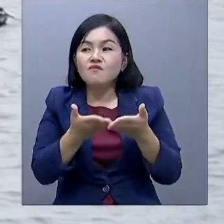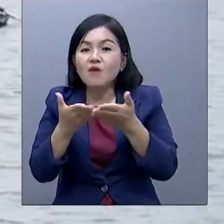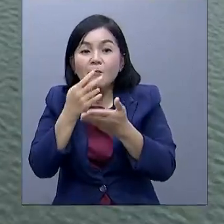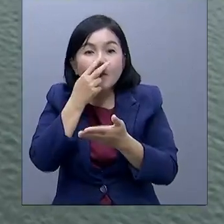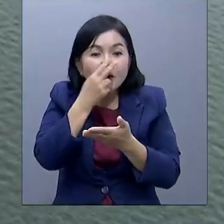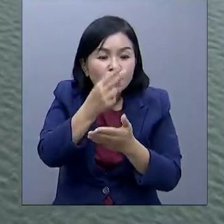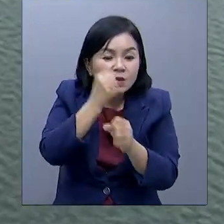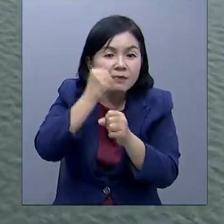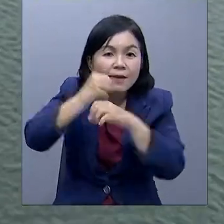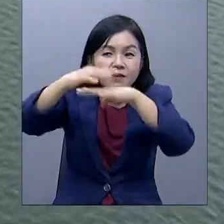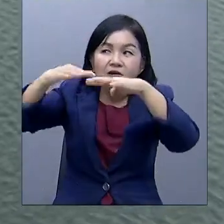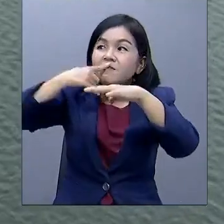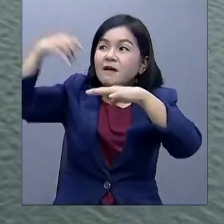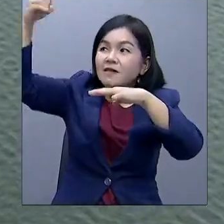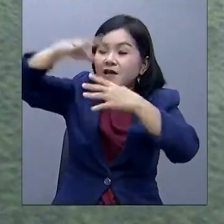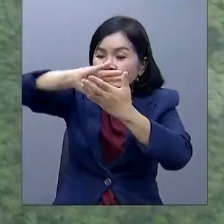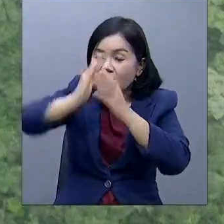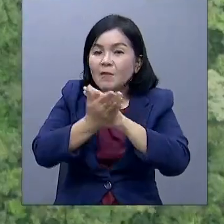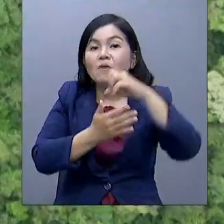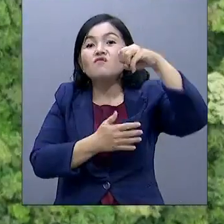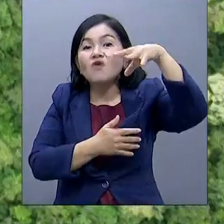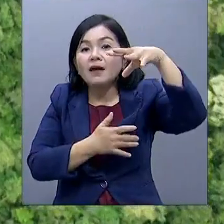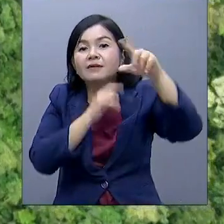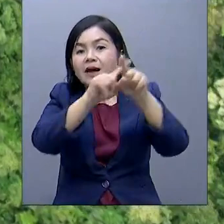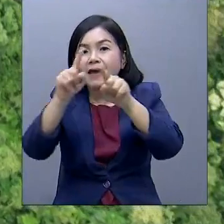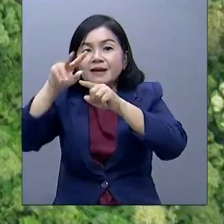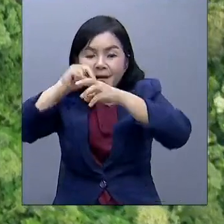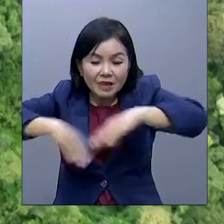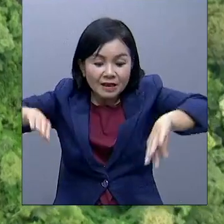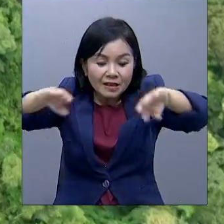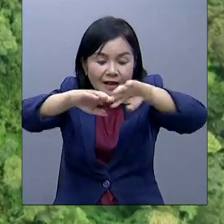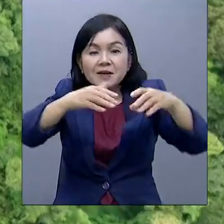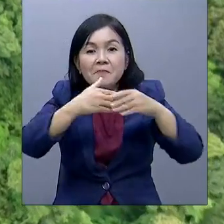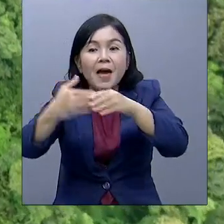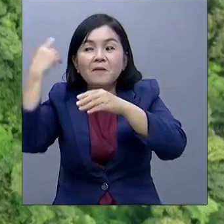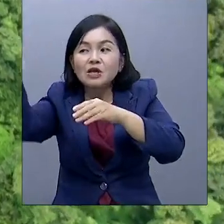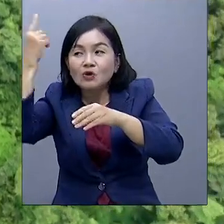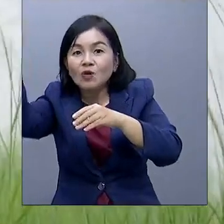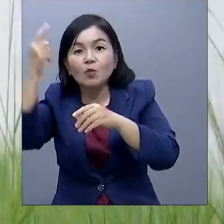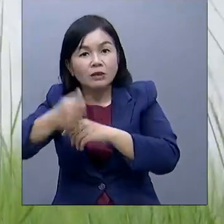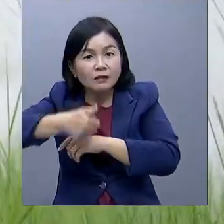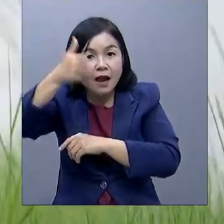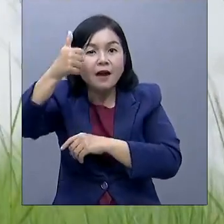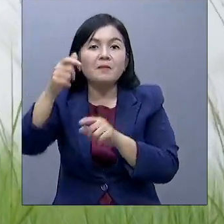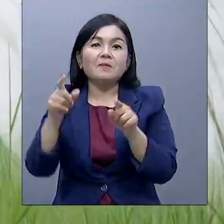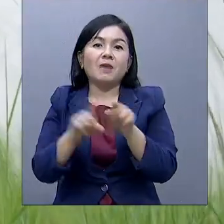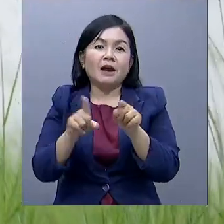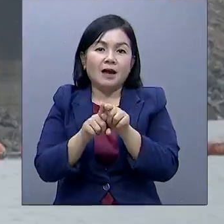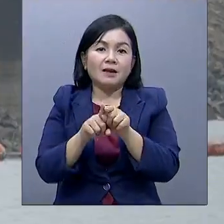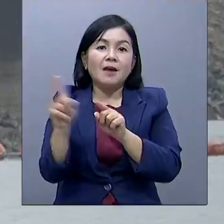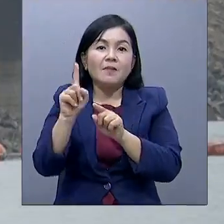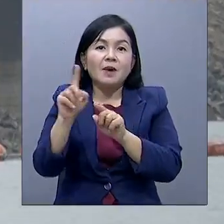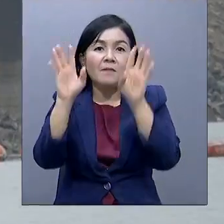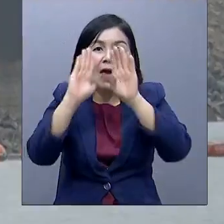ที่โรงไฟฟ้าเนี่ยนอกจากในเขื่อนสิรินธรแล้วนอกจากที่เนเจอร์วอล์กเวย์ที่มาดูโซลาร์เซลล์ไฮบริดแล้วเนี่ยก็ยังมีสันเขื่อน